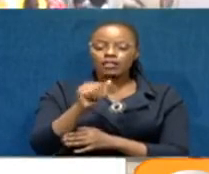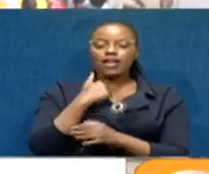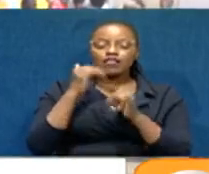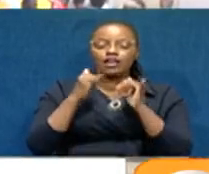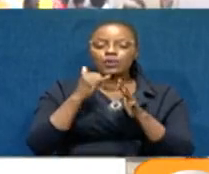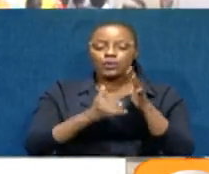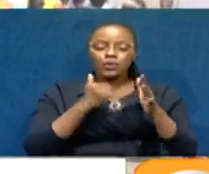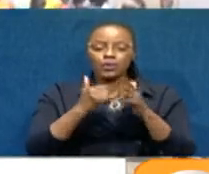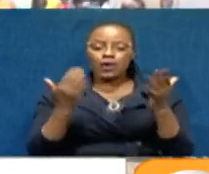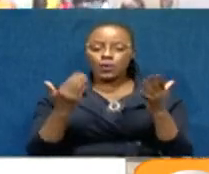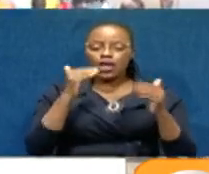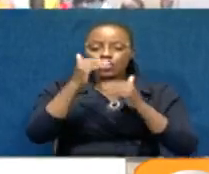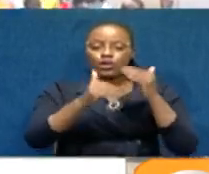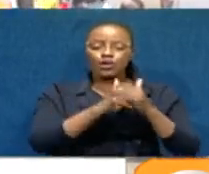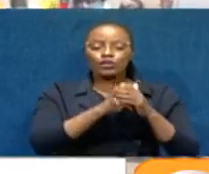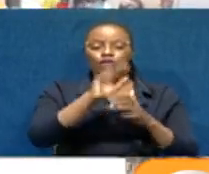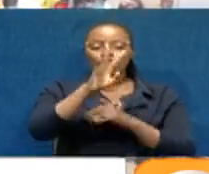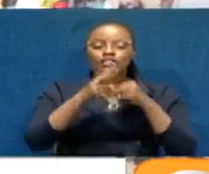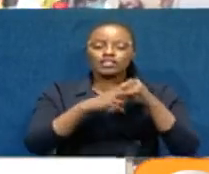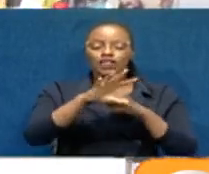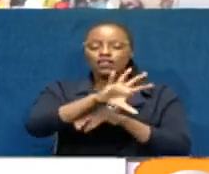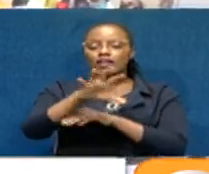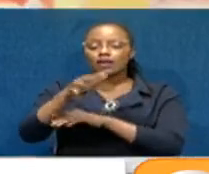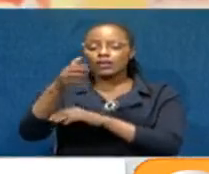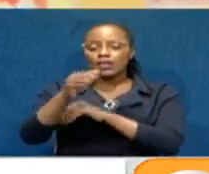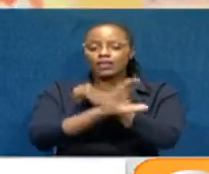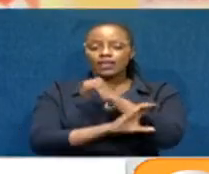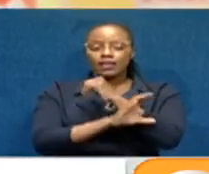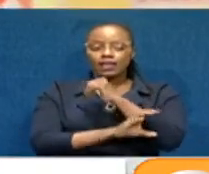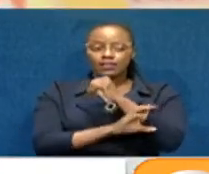kipya katika kaunti zote 47 nchini.